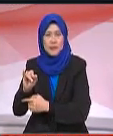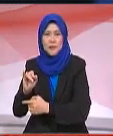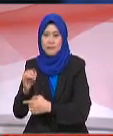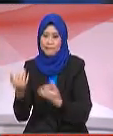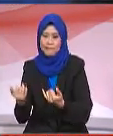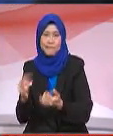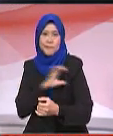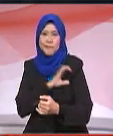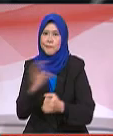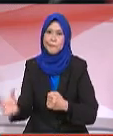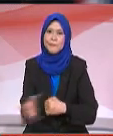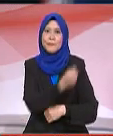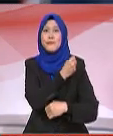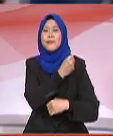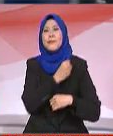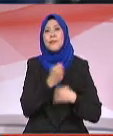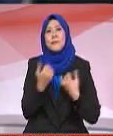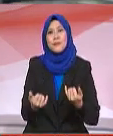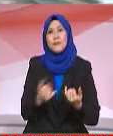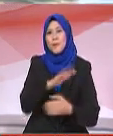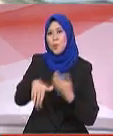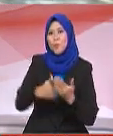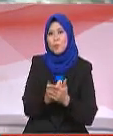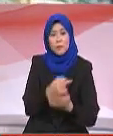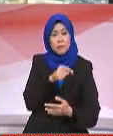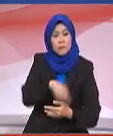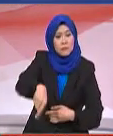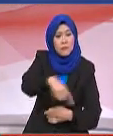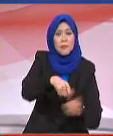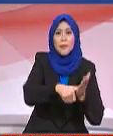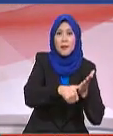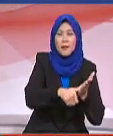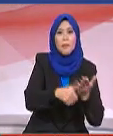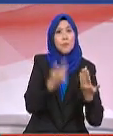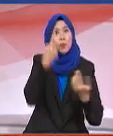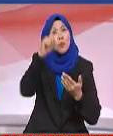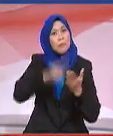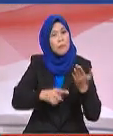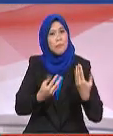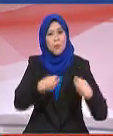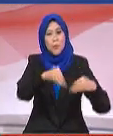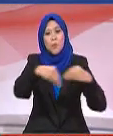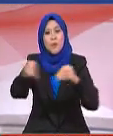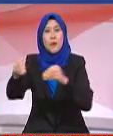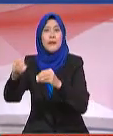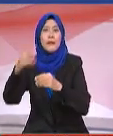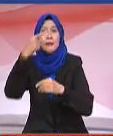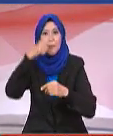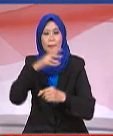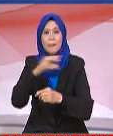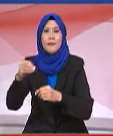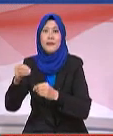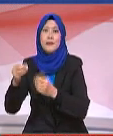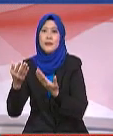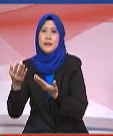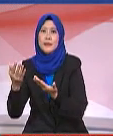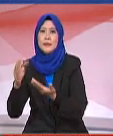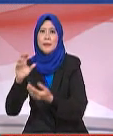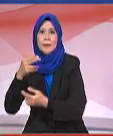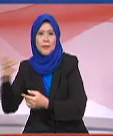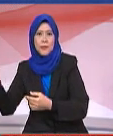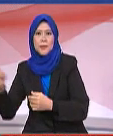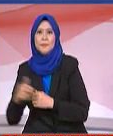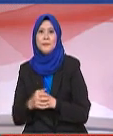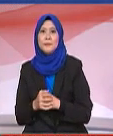dirampas. Kesemua rampasan dipercayai untuk pasaran di Aceh, Indonesia dengan bekalan dipercayai diperoleh di